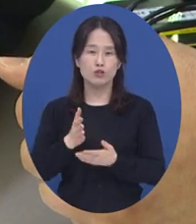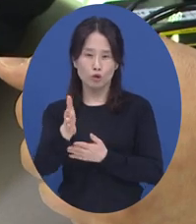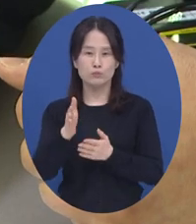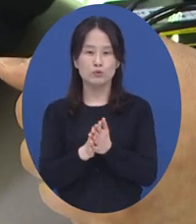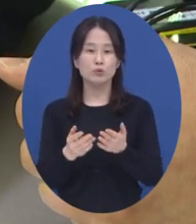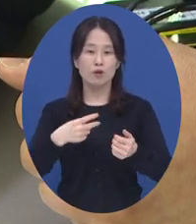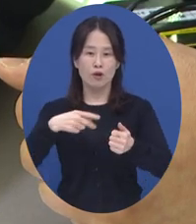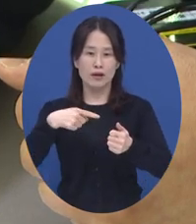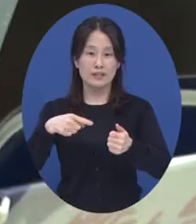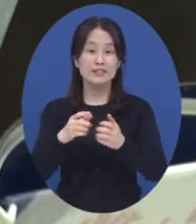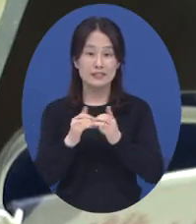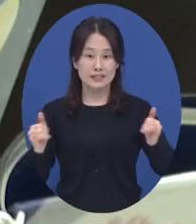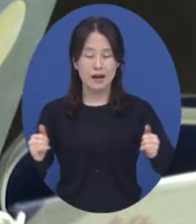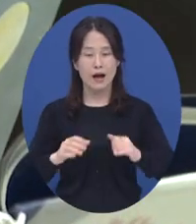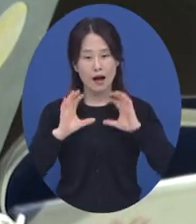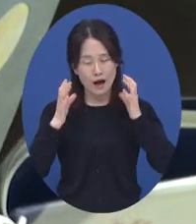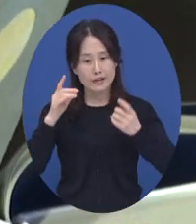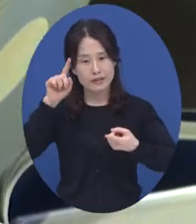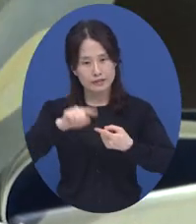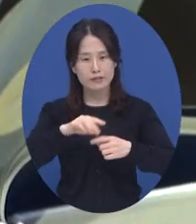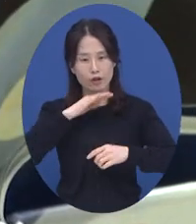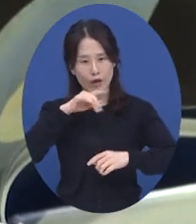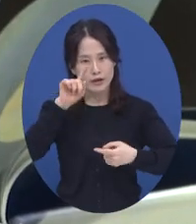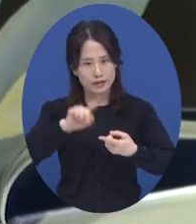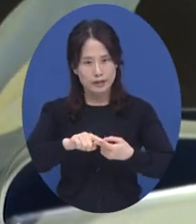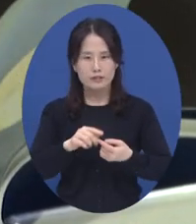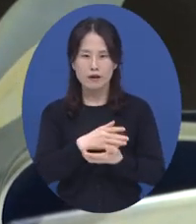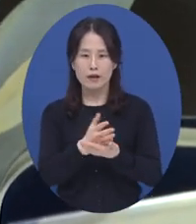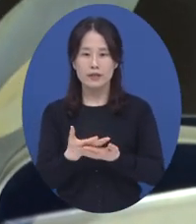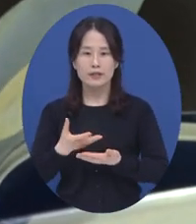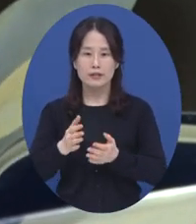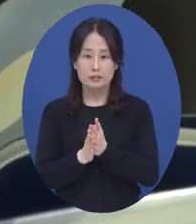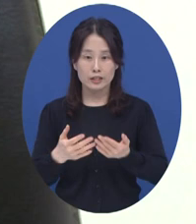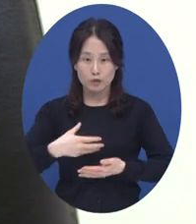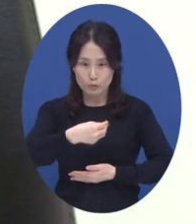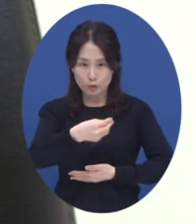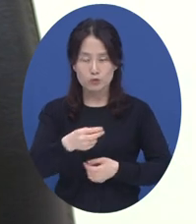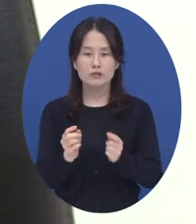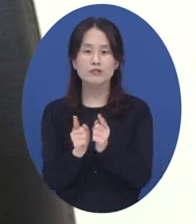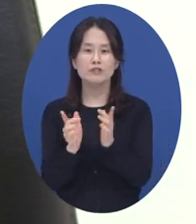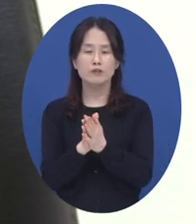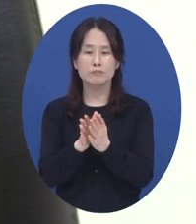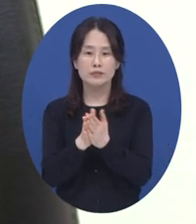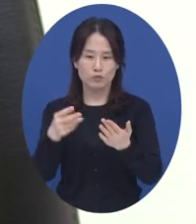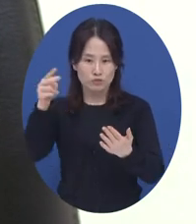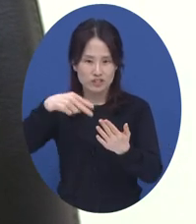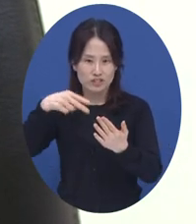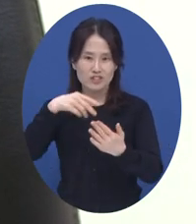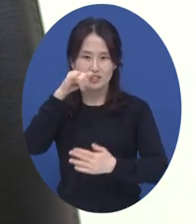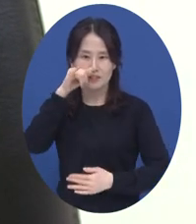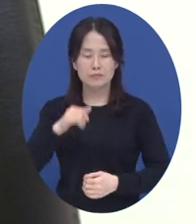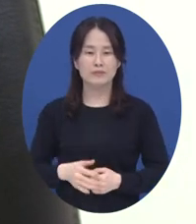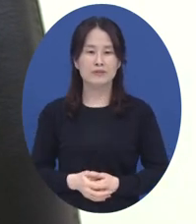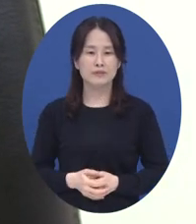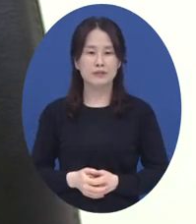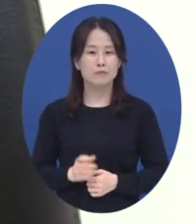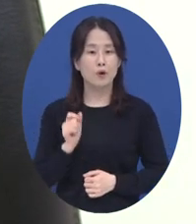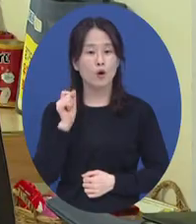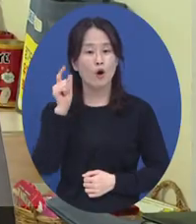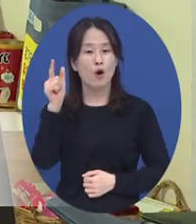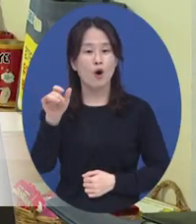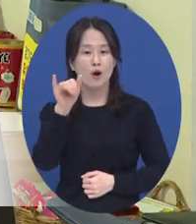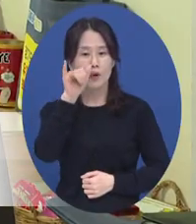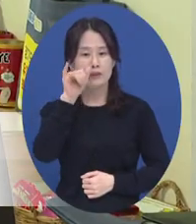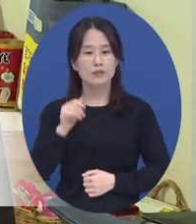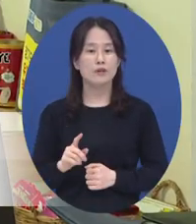삽니다 아이의 나이와 성향에 맞는 다양한 책을 빌려주고 직접 책도 읽어 줍니다 아주 머언 곳의 있는